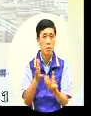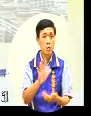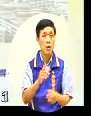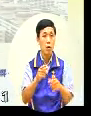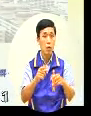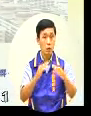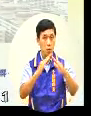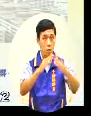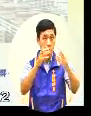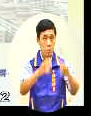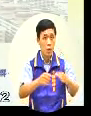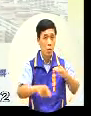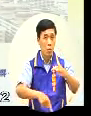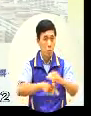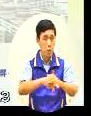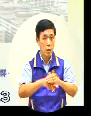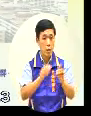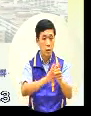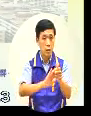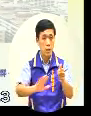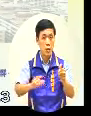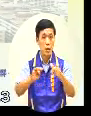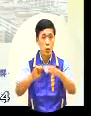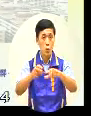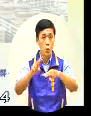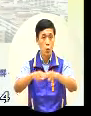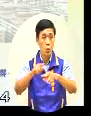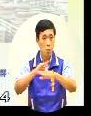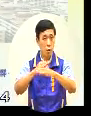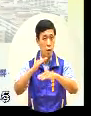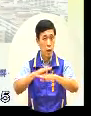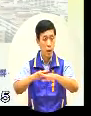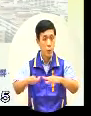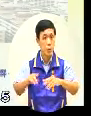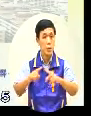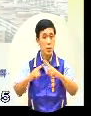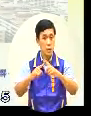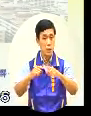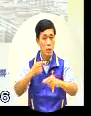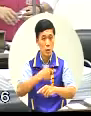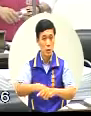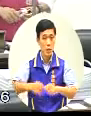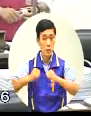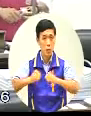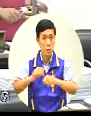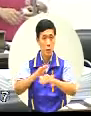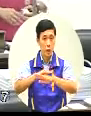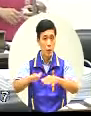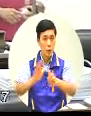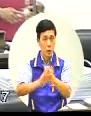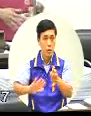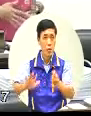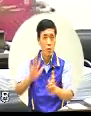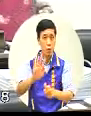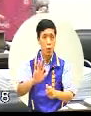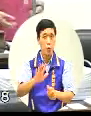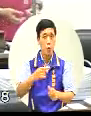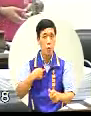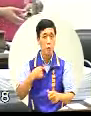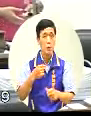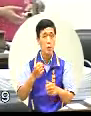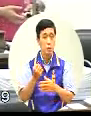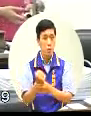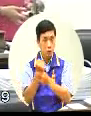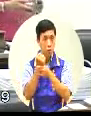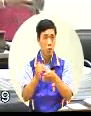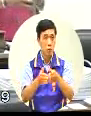有违反到公共安全、人身安全，我们都一定要拆，绝对支持。好，但是问题是我们今天要探讨的